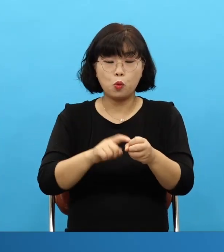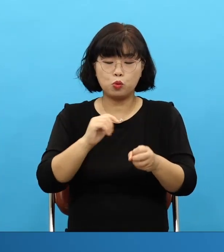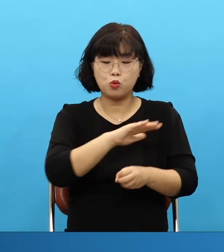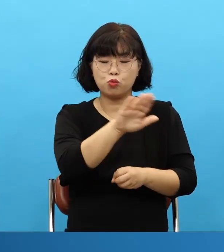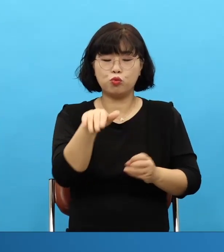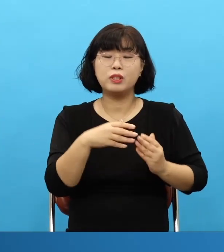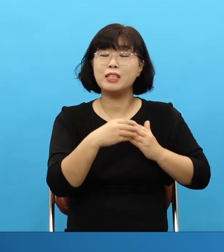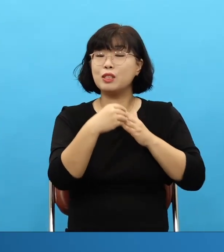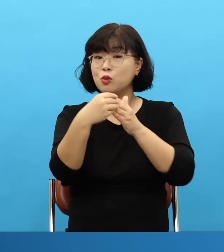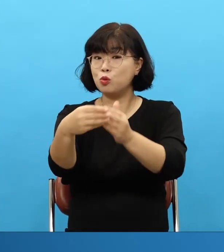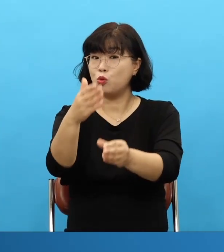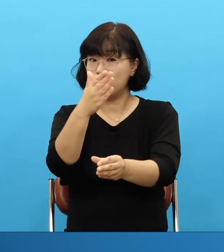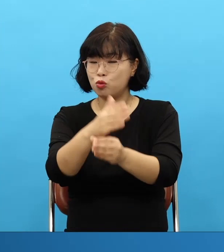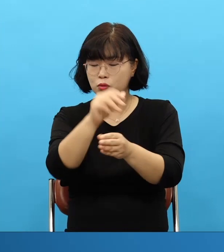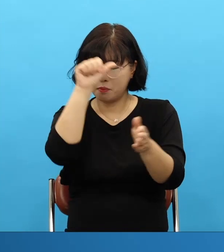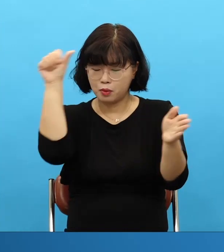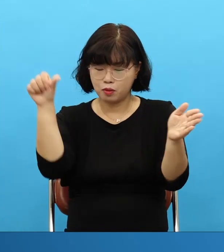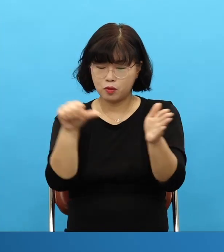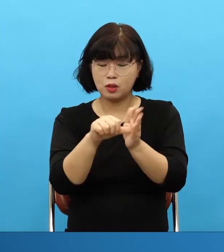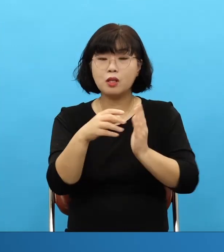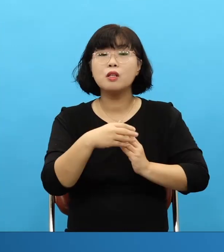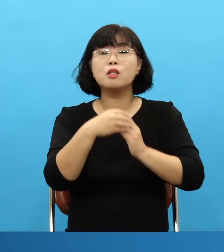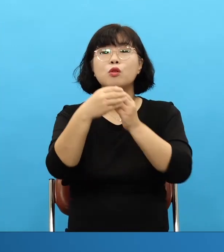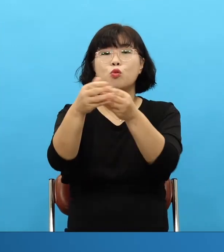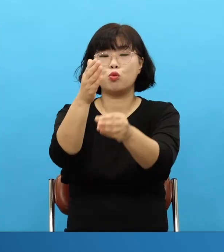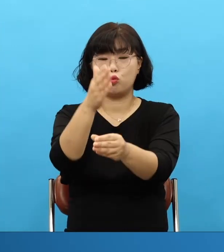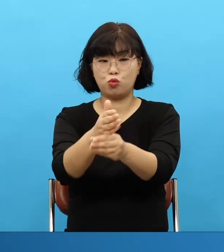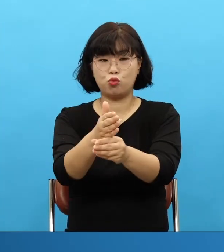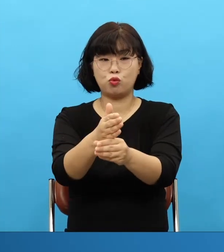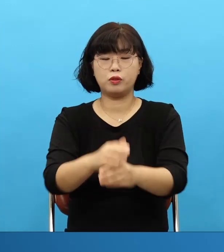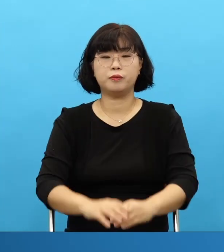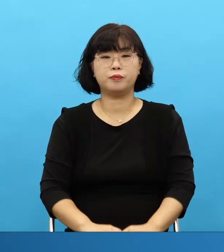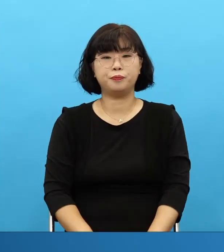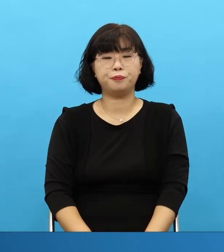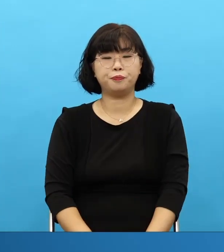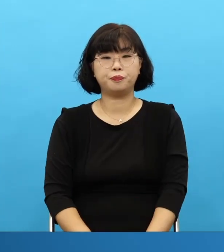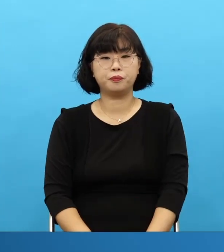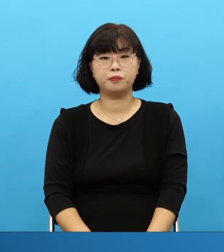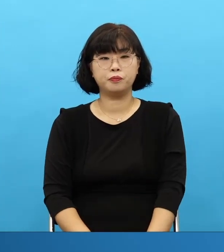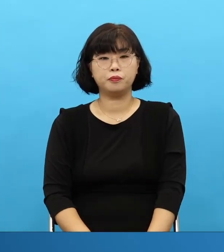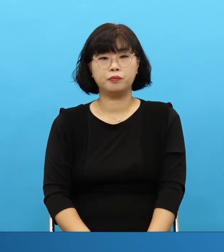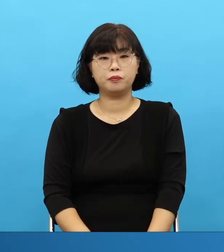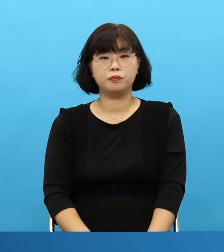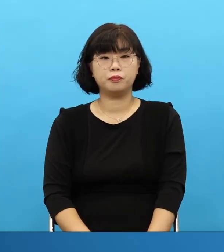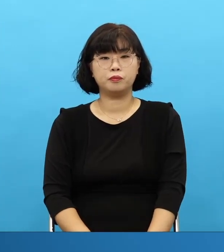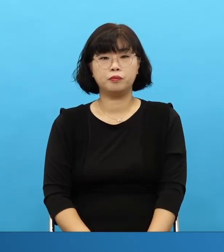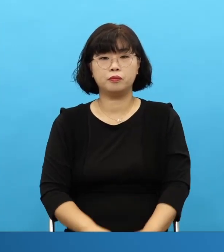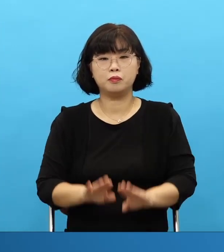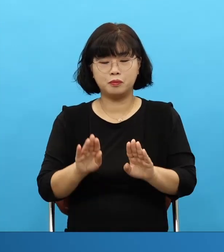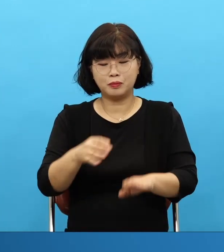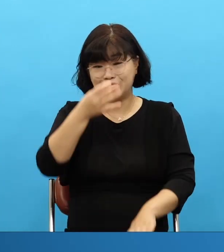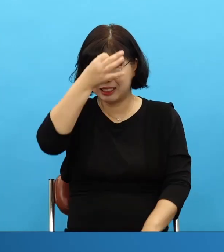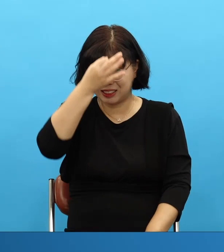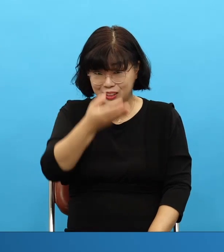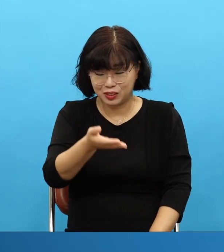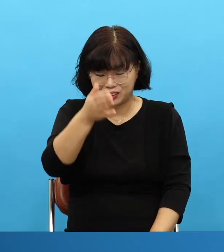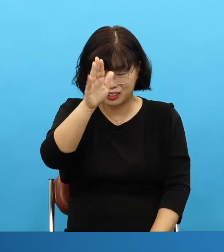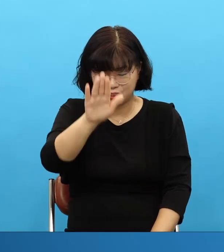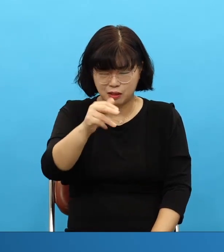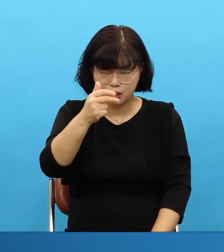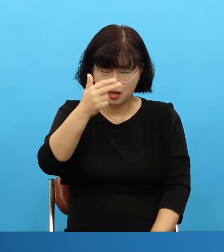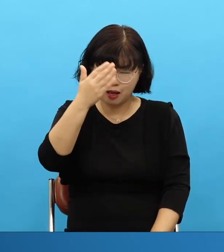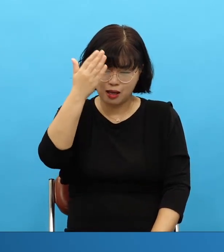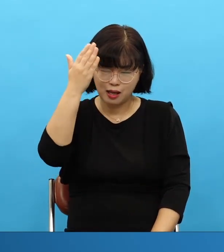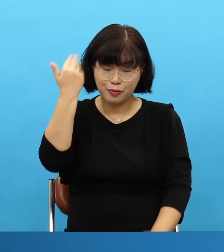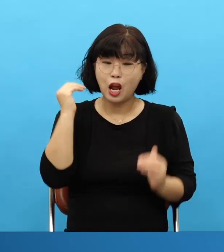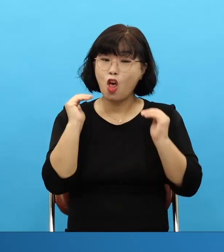entirety. 어떻게 보면 우리 기독 신자들에게 볼 때는 불신자가 똑같은 수준이에요. And sometimes when you look at Christians,